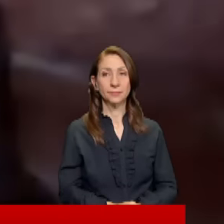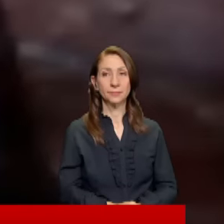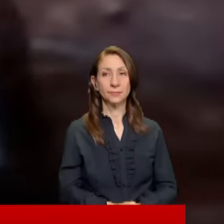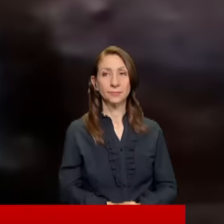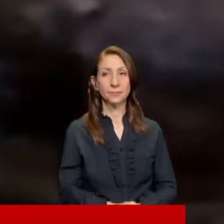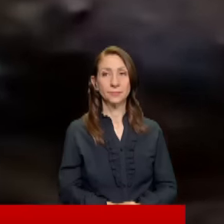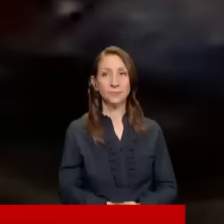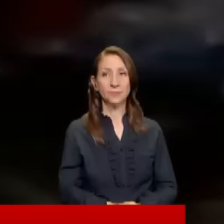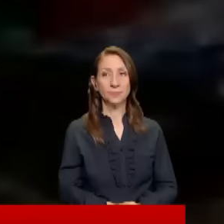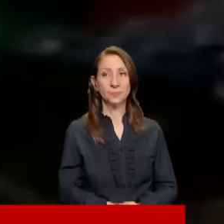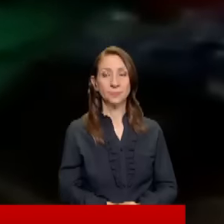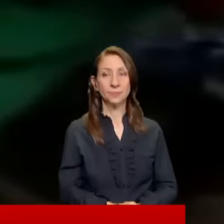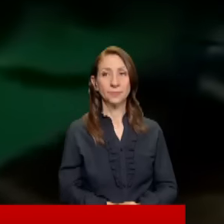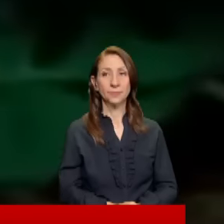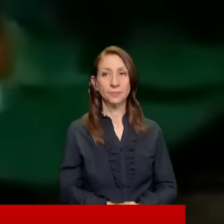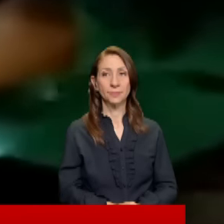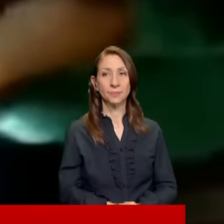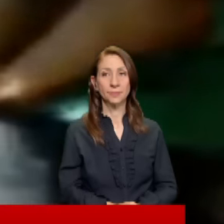Anam beni